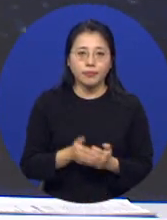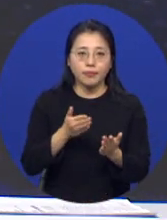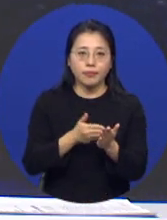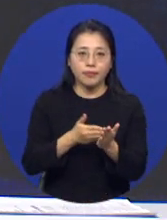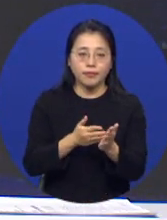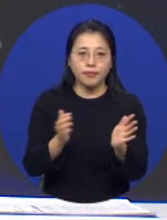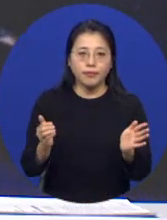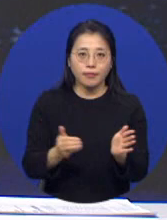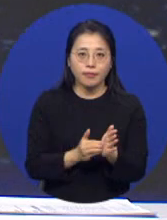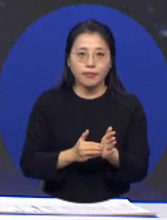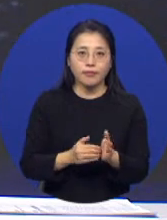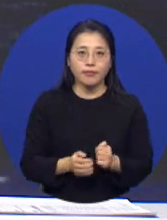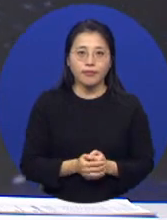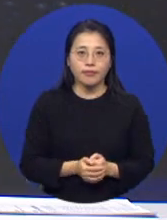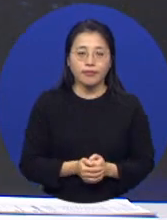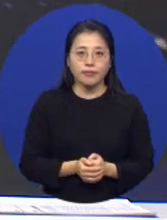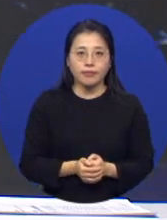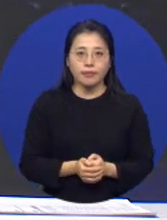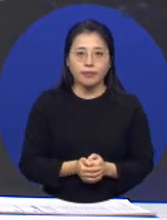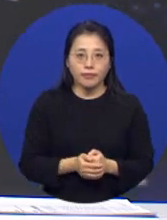마칩니다 고맙습니다